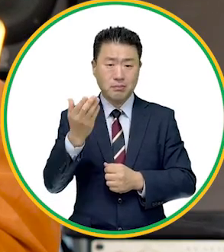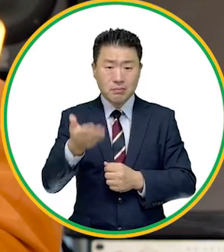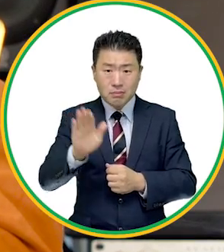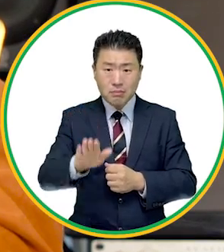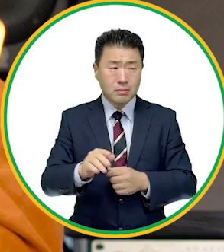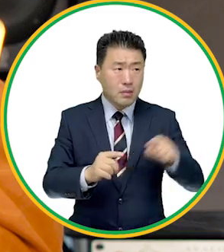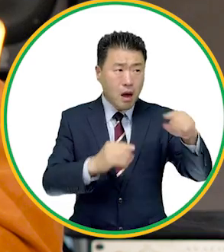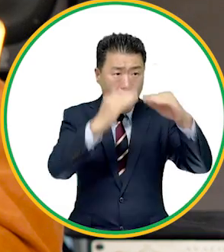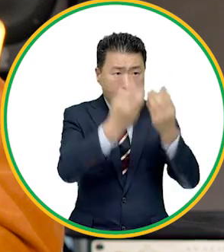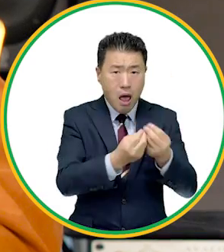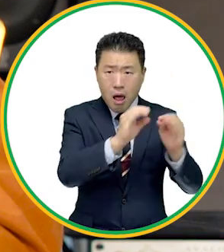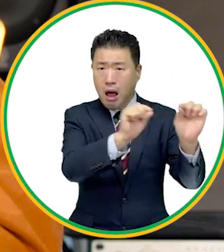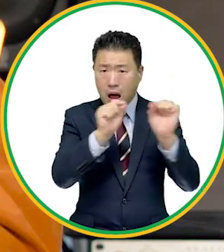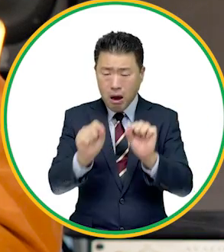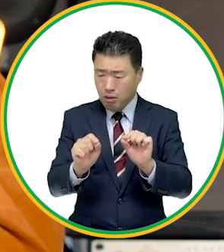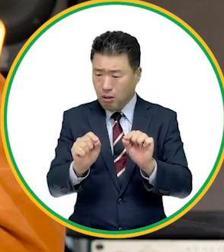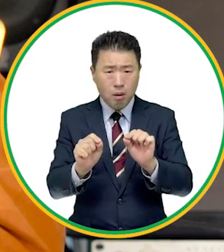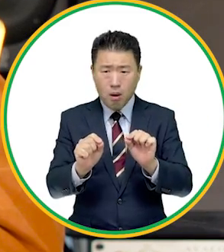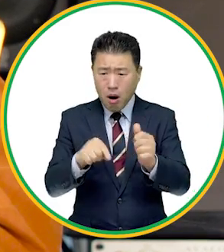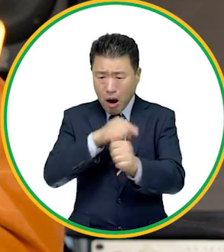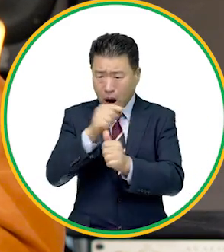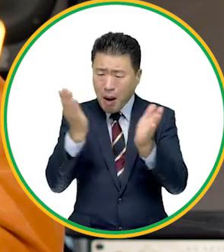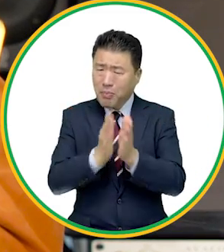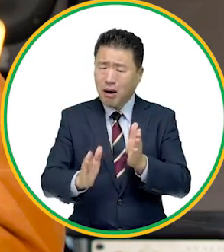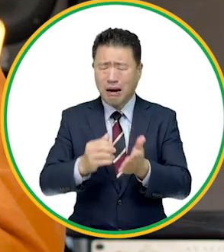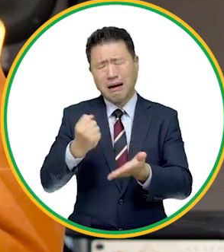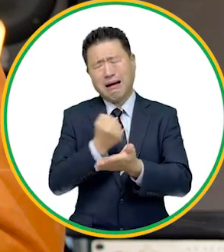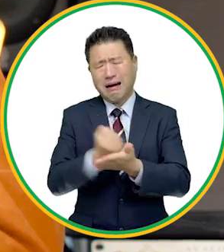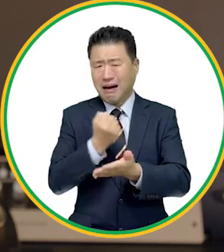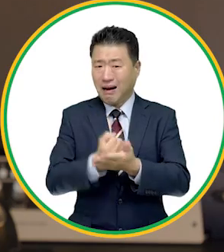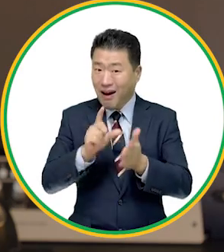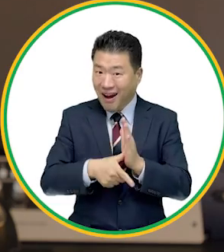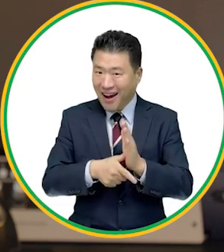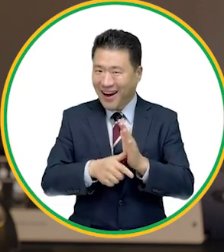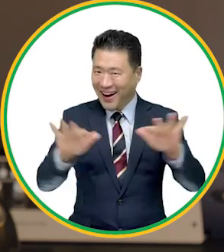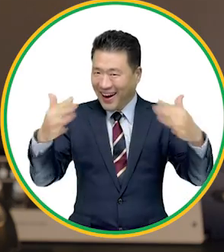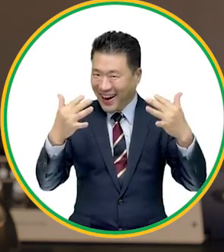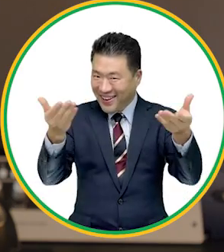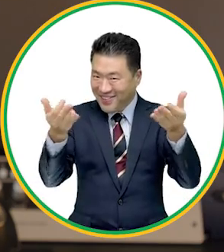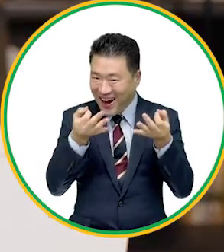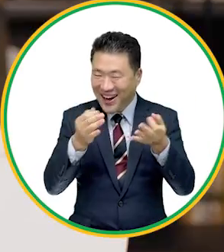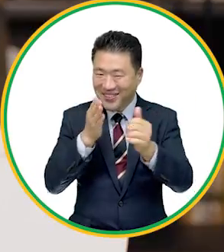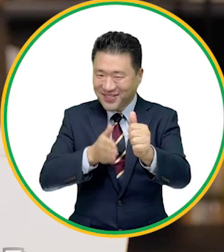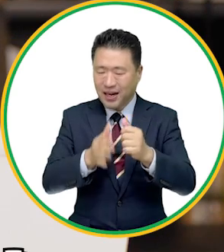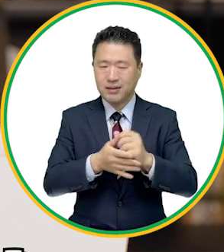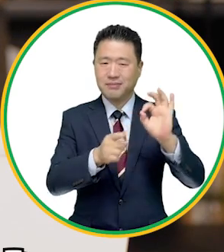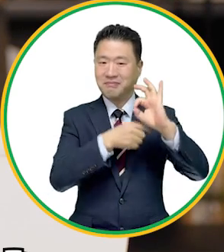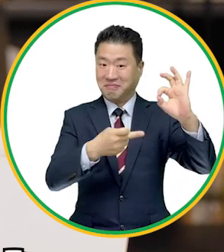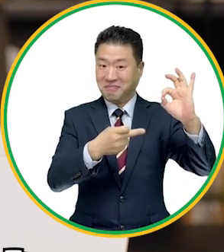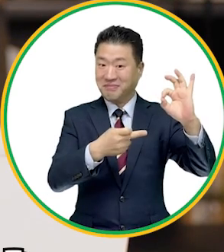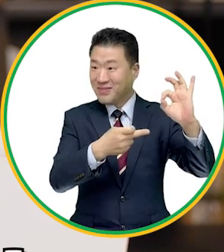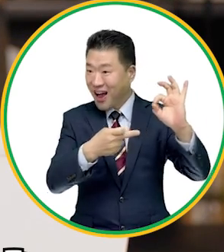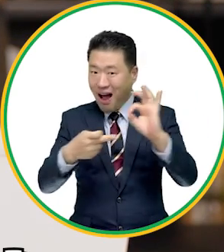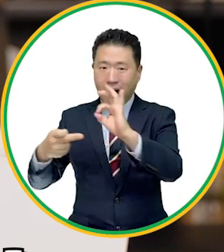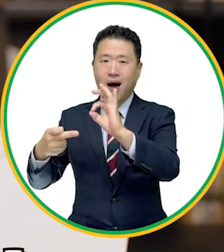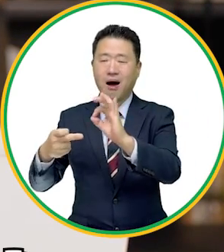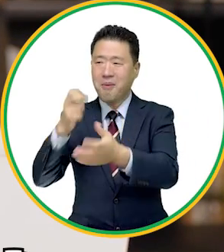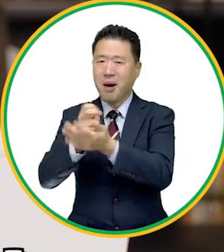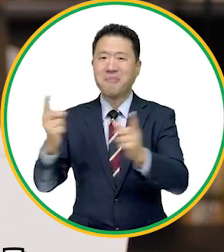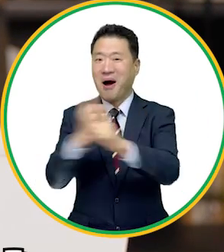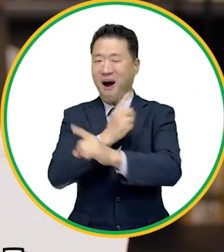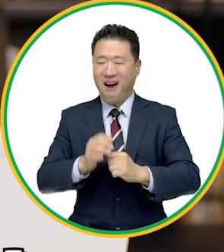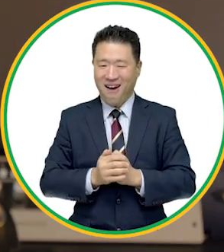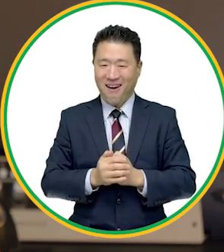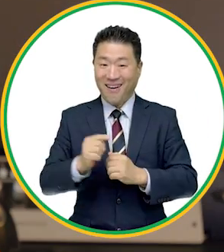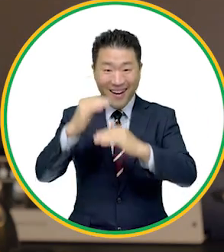하지만 사연자님처럼 가입 조건이 맞지 않아 아쉬웠던 분들 모두 주목해주세요. 10월 12일부터